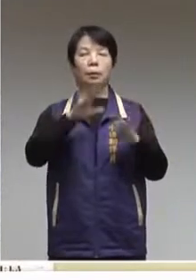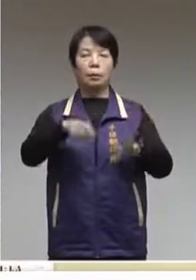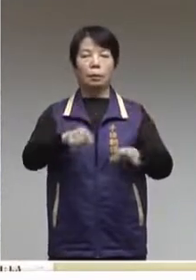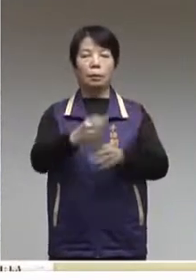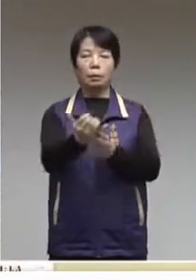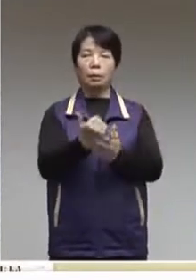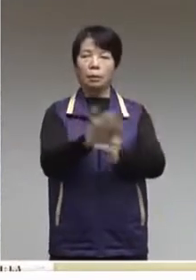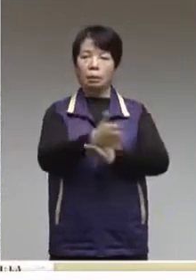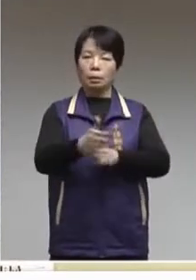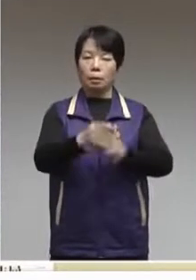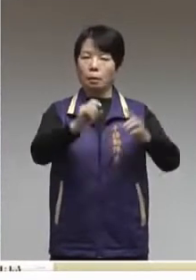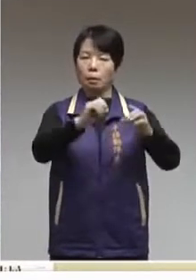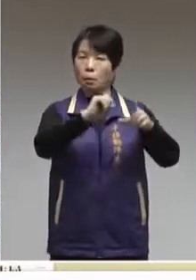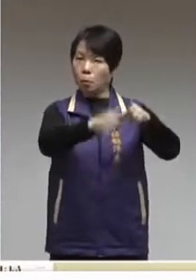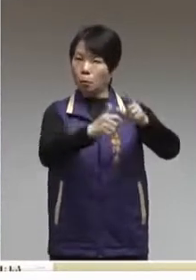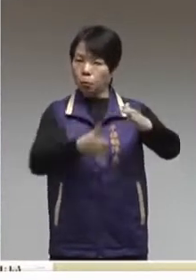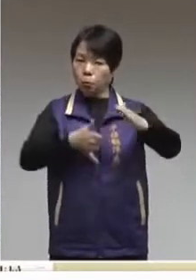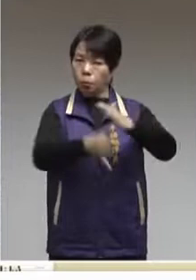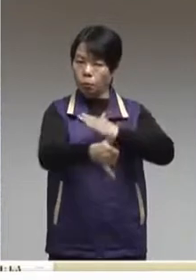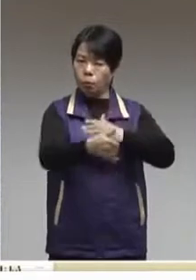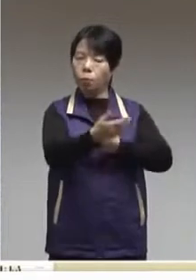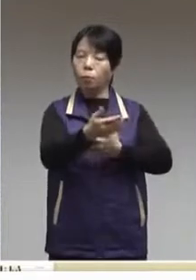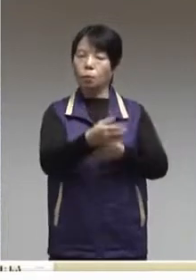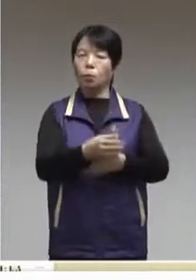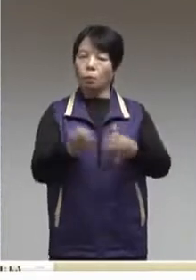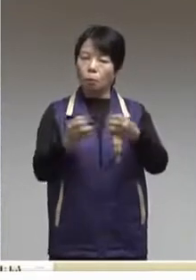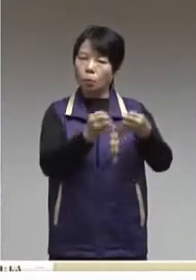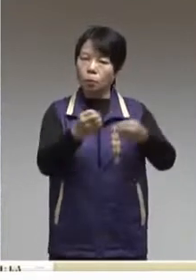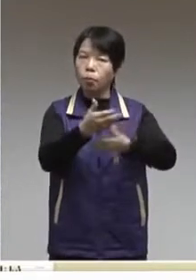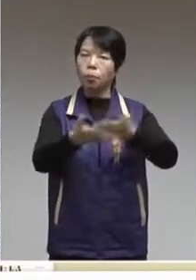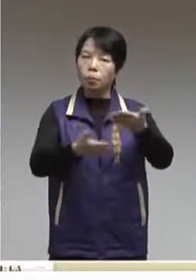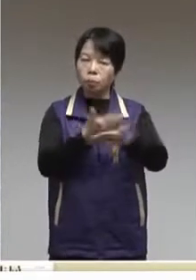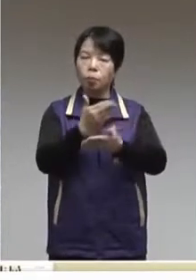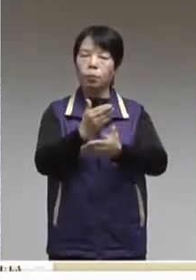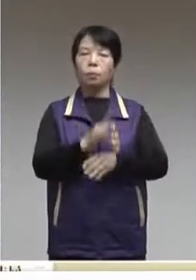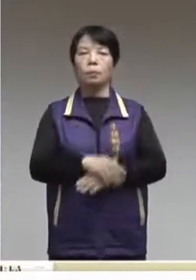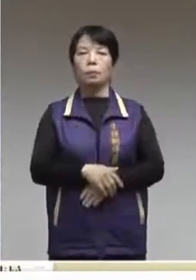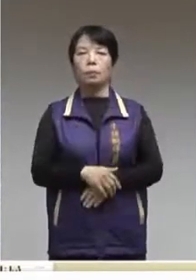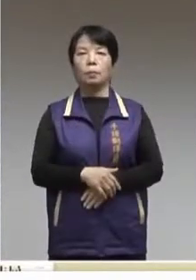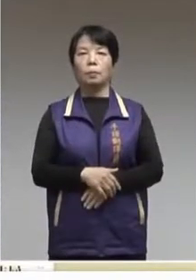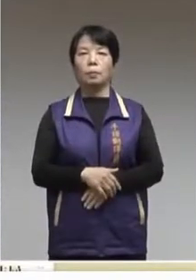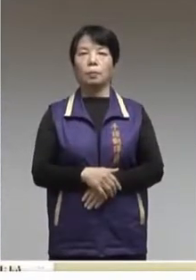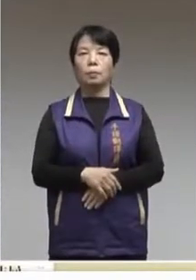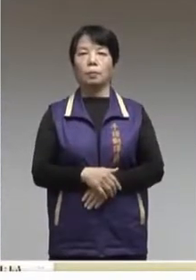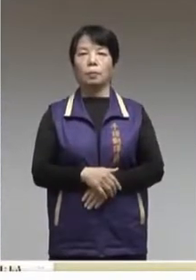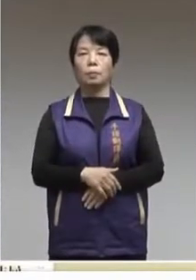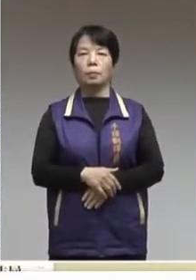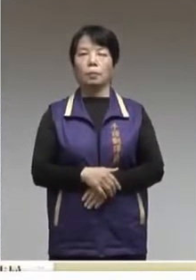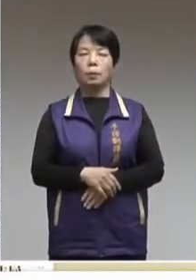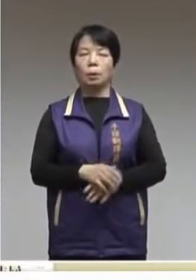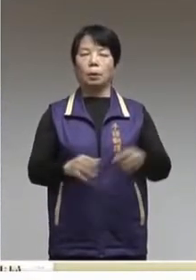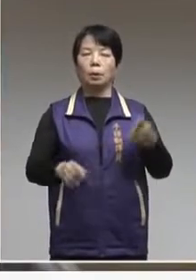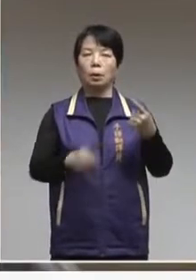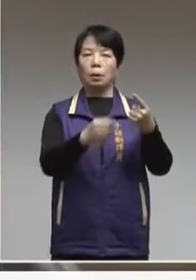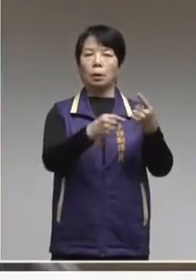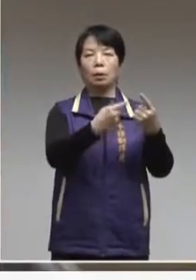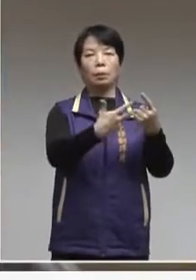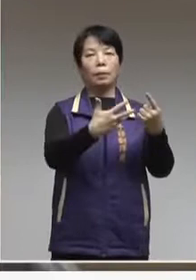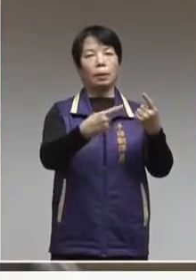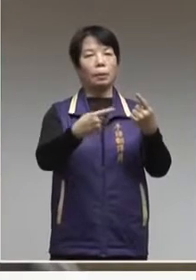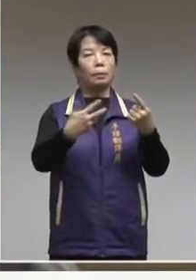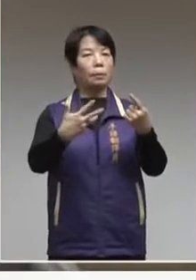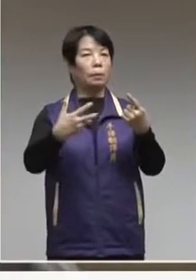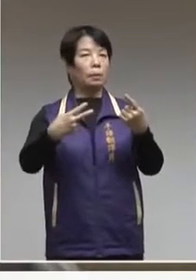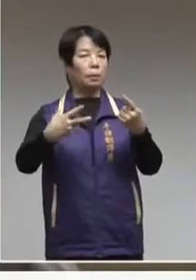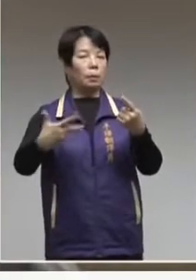个公司里面去，这个洽谈一些零件供应的事情。那在按18187也